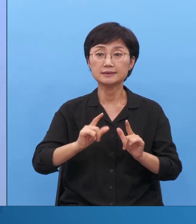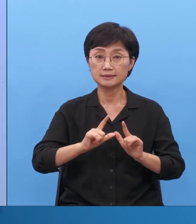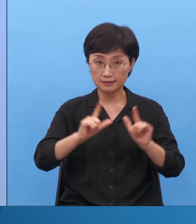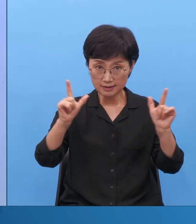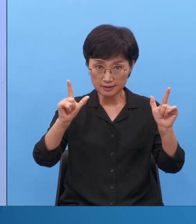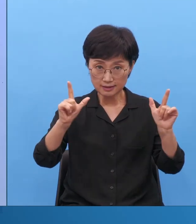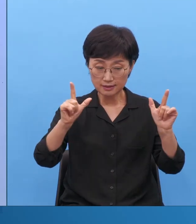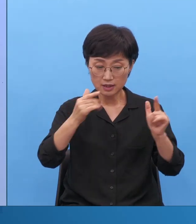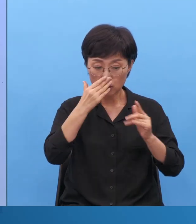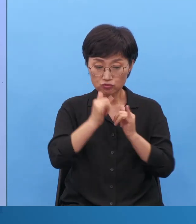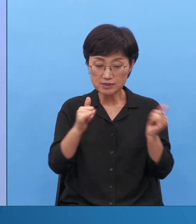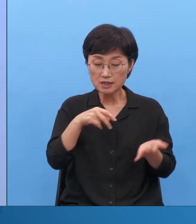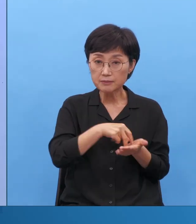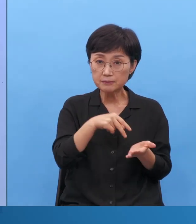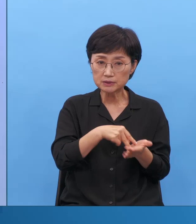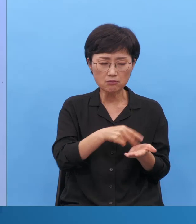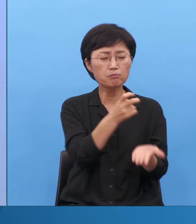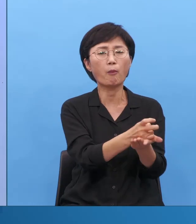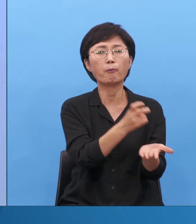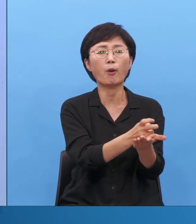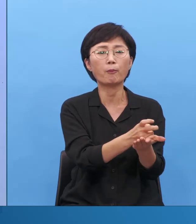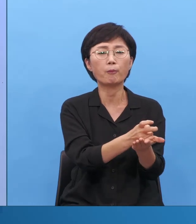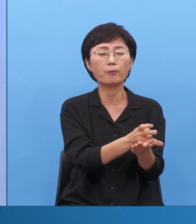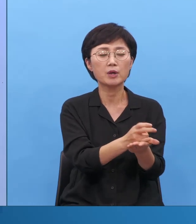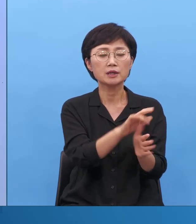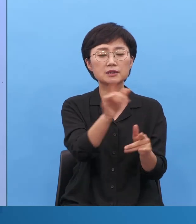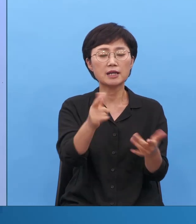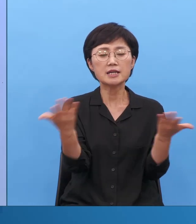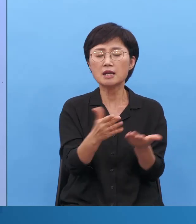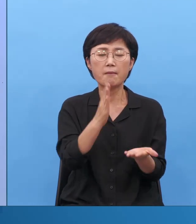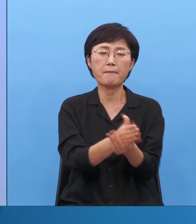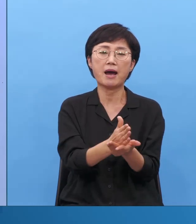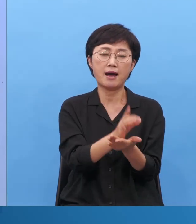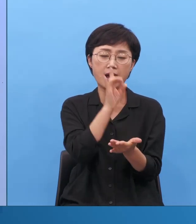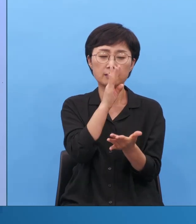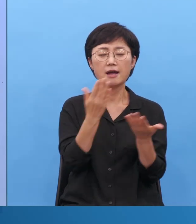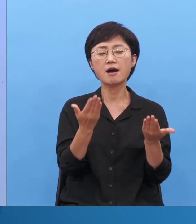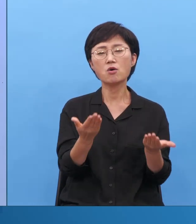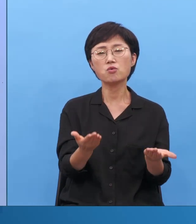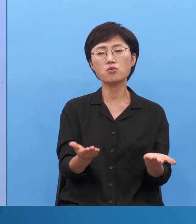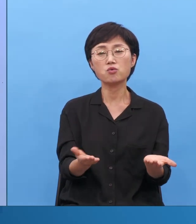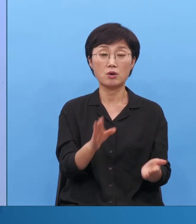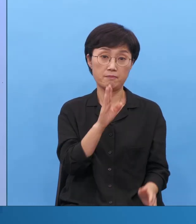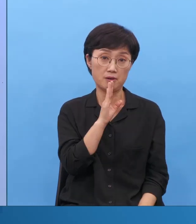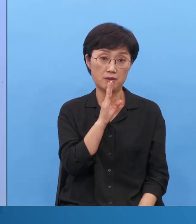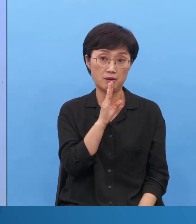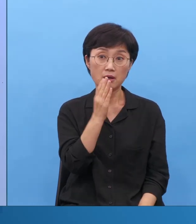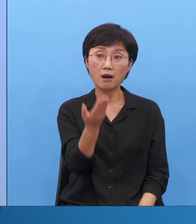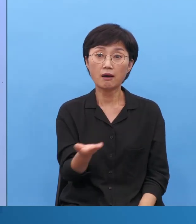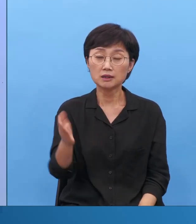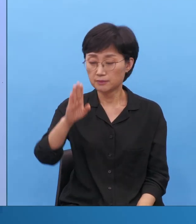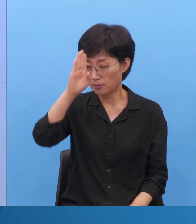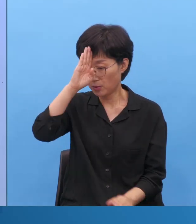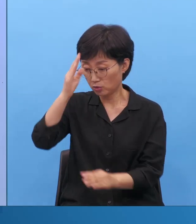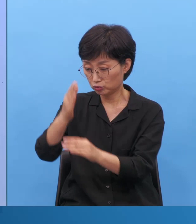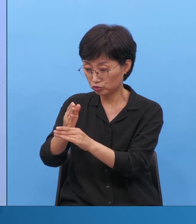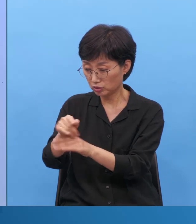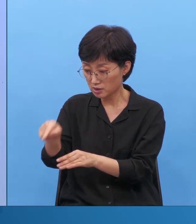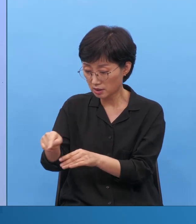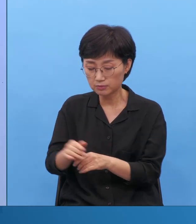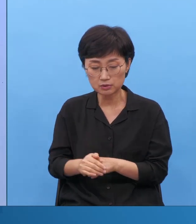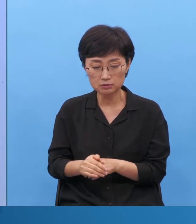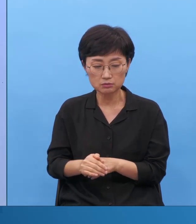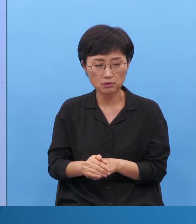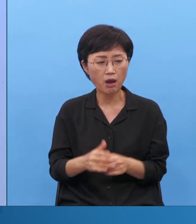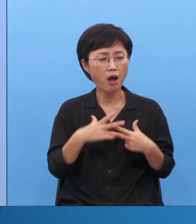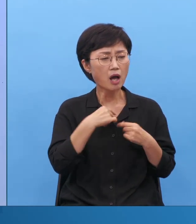없는 거예요. But to this invalid man of 38 years, that had nothing to do with him. 여러분 아시다시피 이 움직이지는